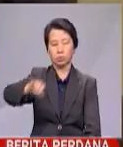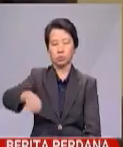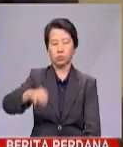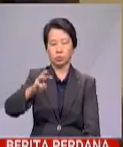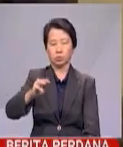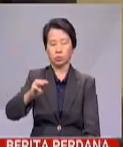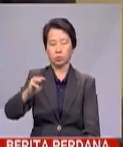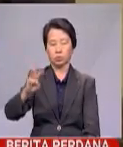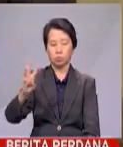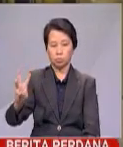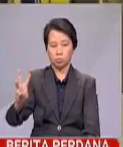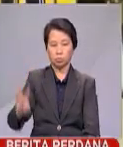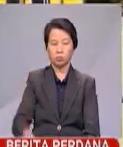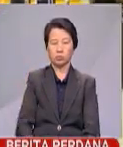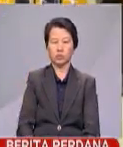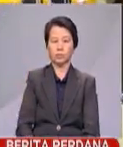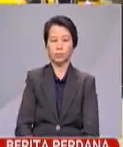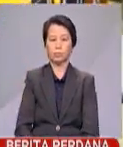Wilayah JMW.